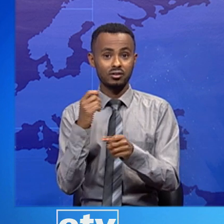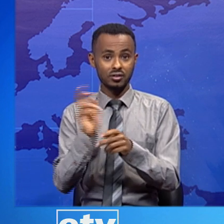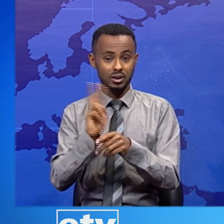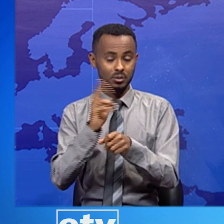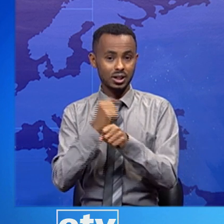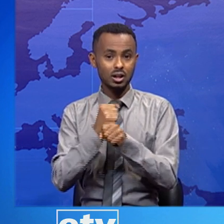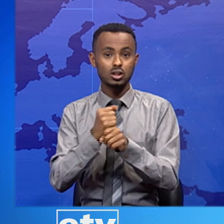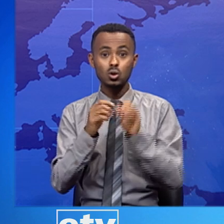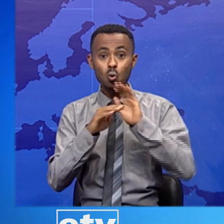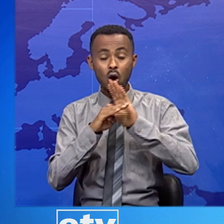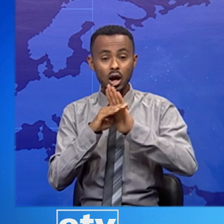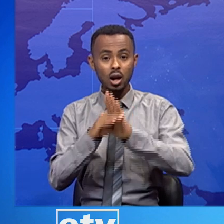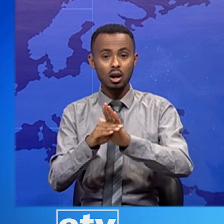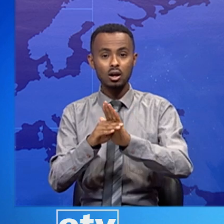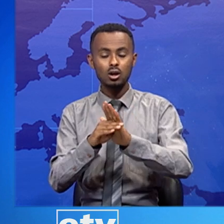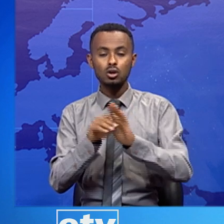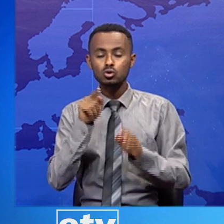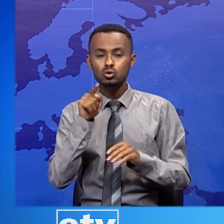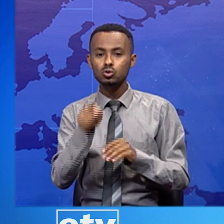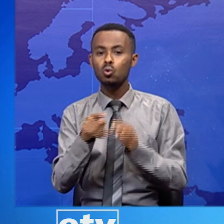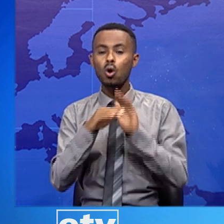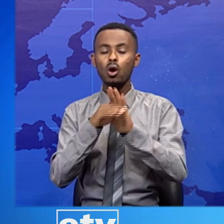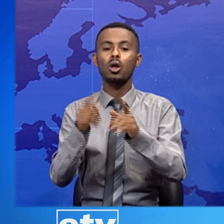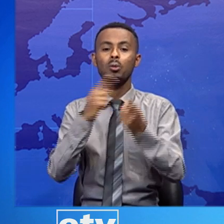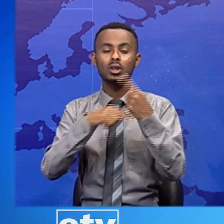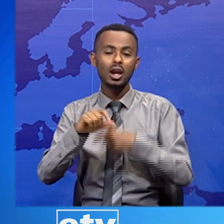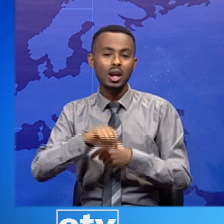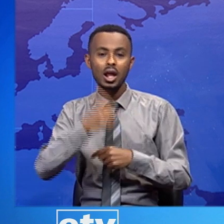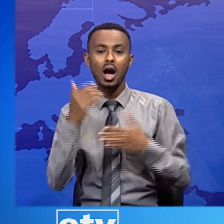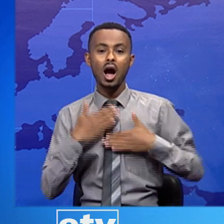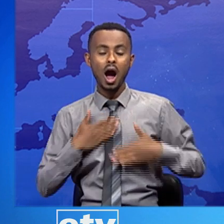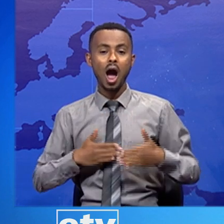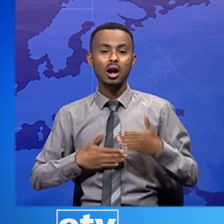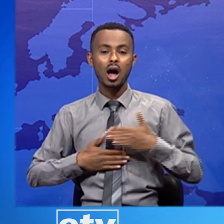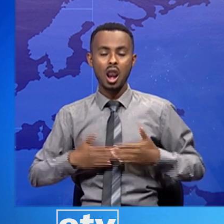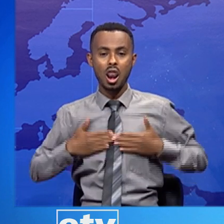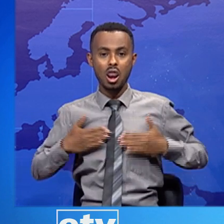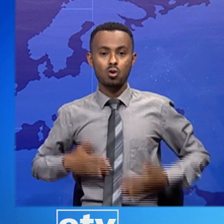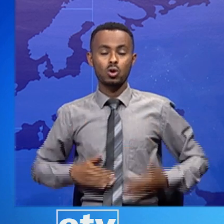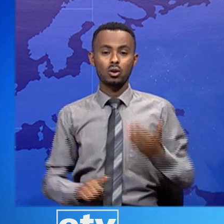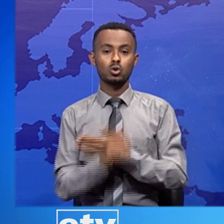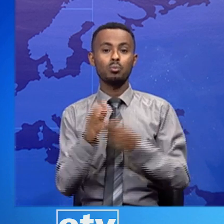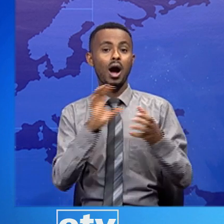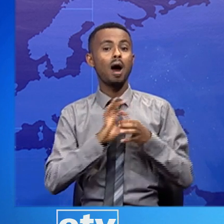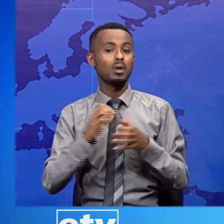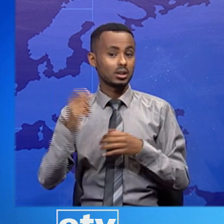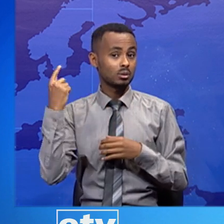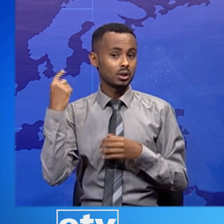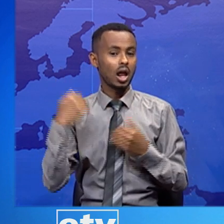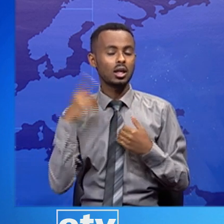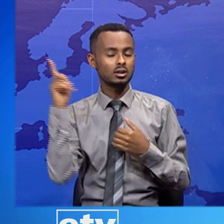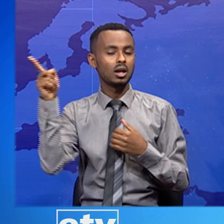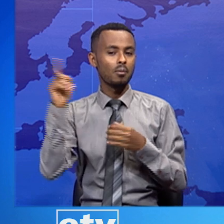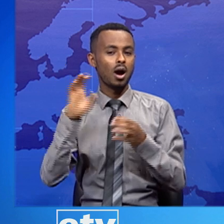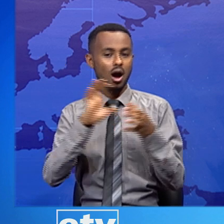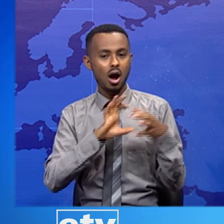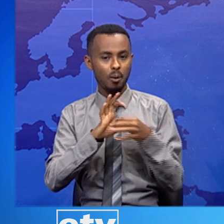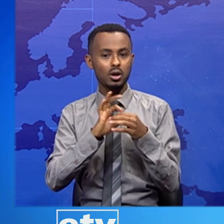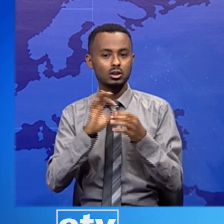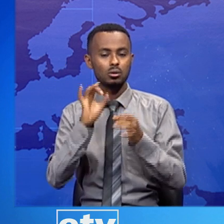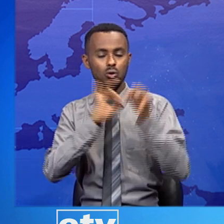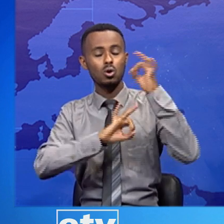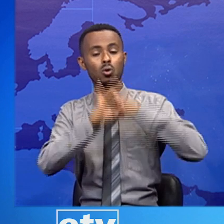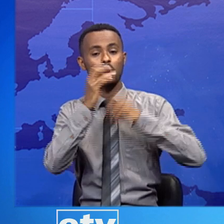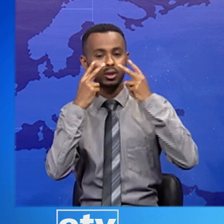ካራክተር በፊልሞቻችን ላይ ሲወከል እሱን ወክሎ የመጣ ሌላ የአካል ጉዳተኞች ማህበረሰብ ስላለ የዚያ